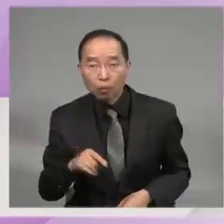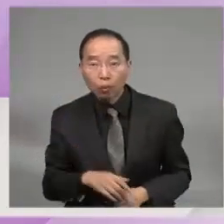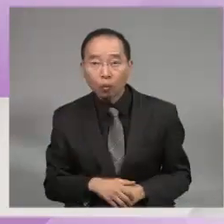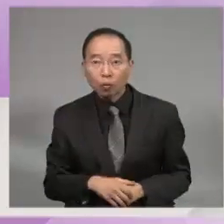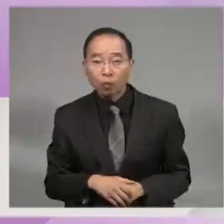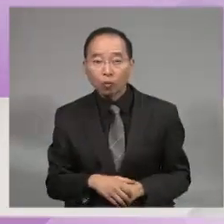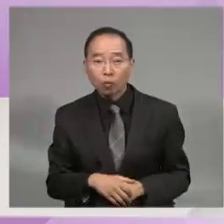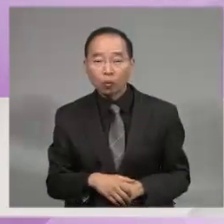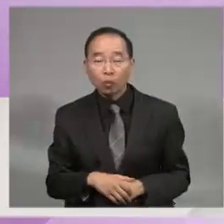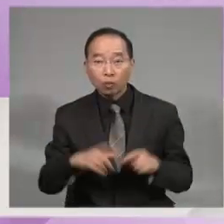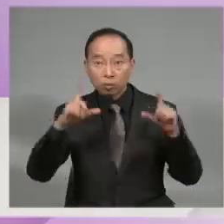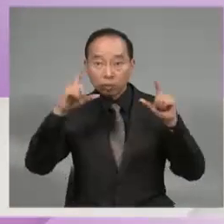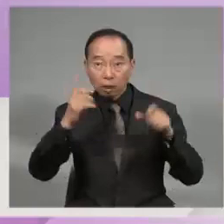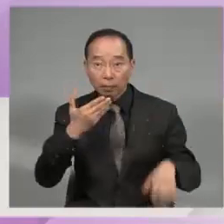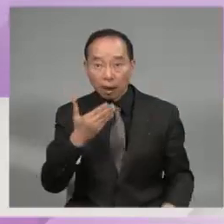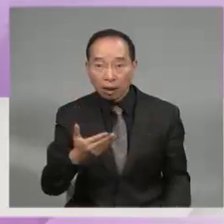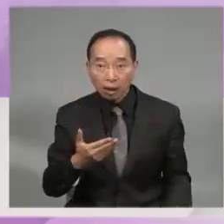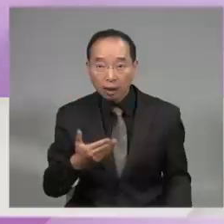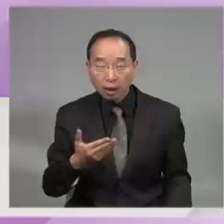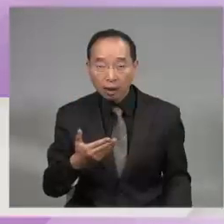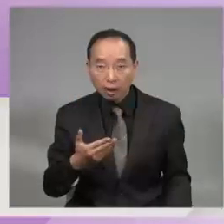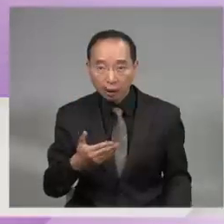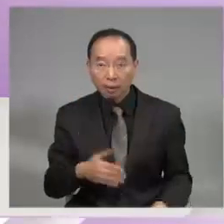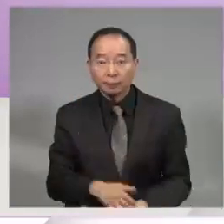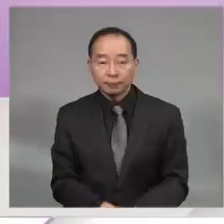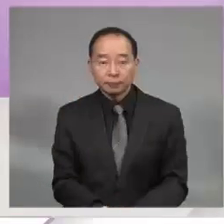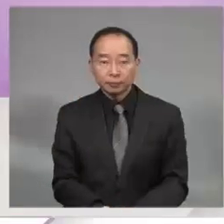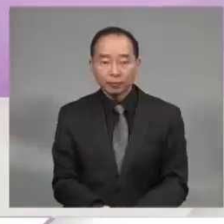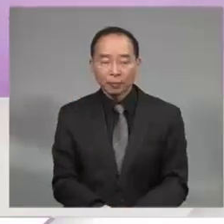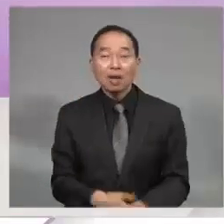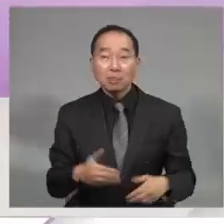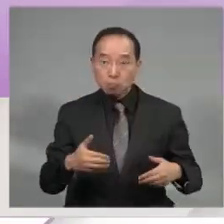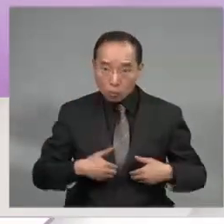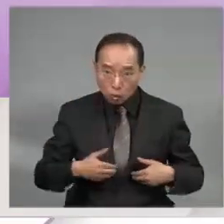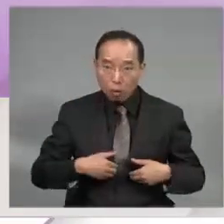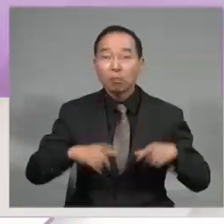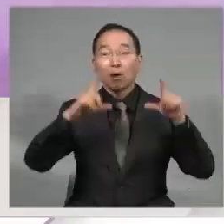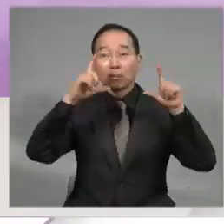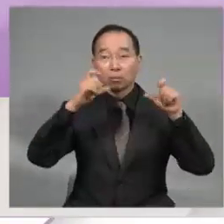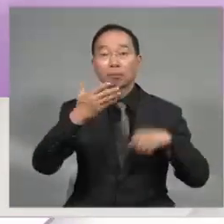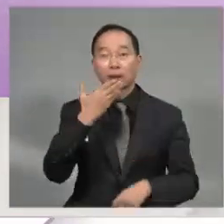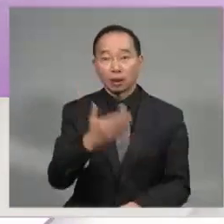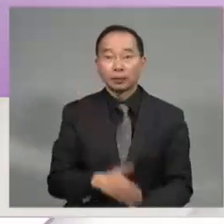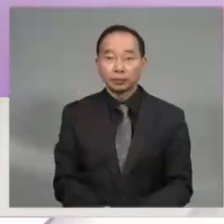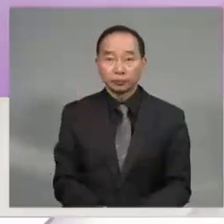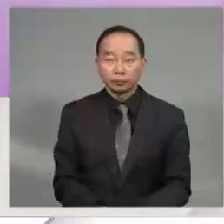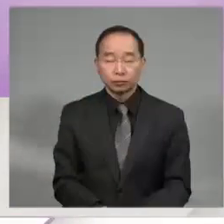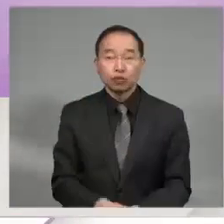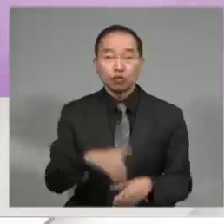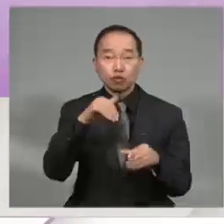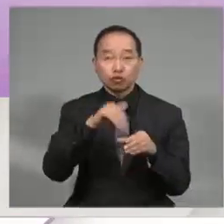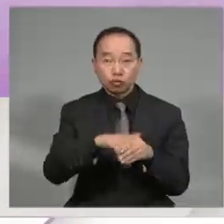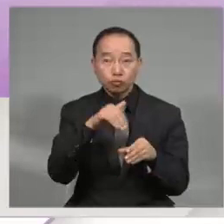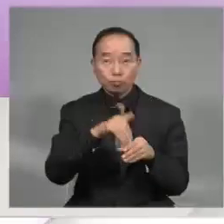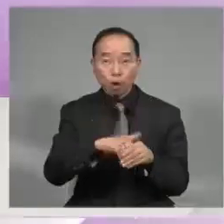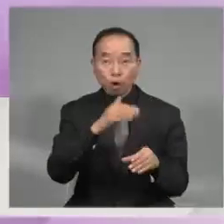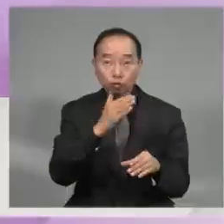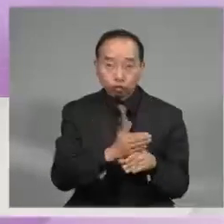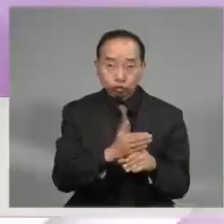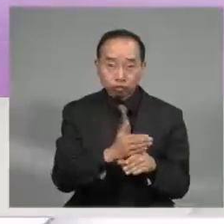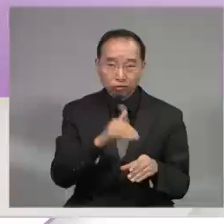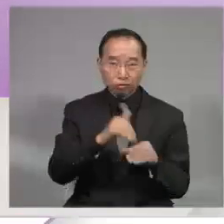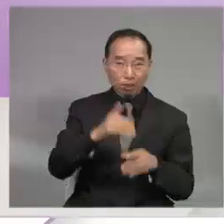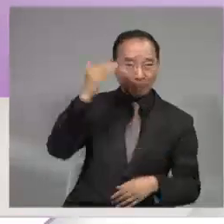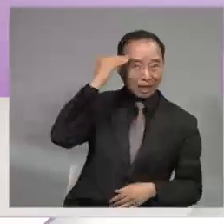같은데 촬영도 가능한가요? 필요한 경우에는 촬영을 하실 수가 있고요. 투표 진행 중에는 투표 진행에 방해가